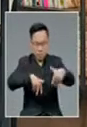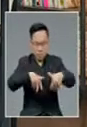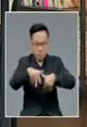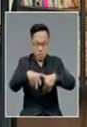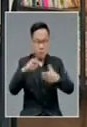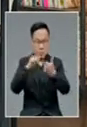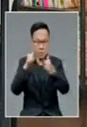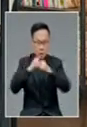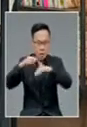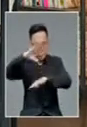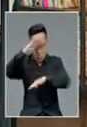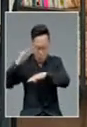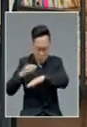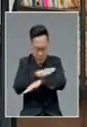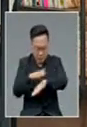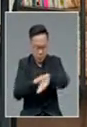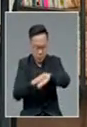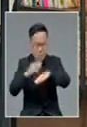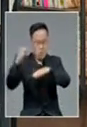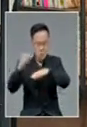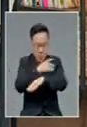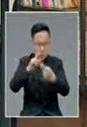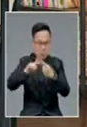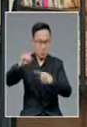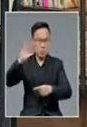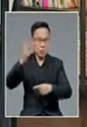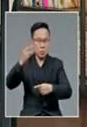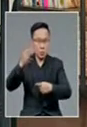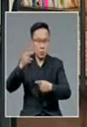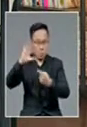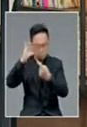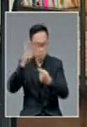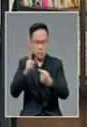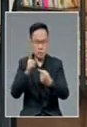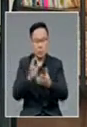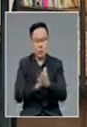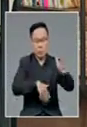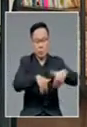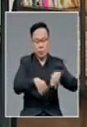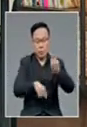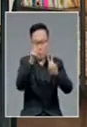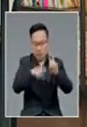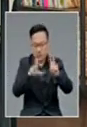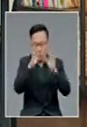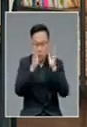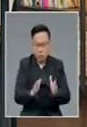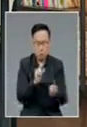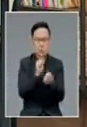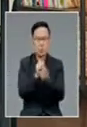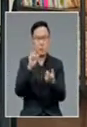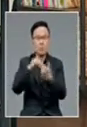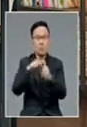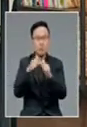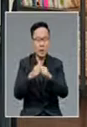ดมะเร็งผิวหนังมากที่สุดในโลกด้วยนะมีการวินิจฉัยว่า2ใน3ของชาวออสเตรเลียจะเป็นมะเร็งผิวหนังในช่วงที่อ